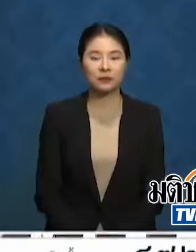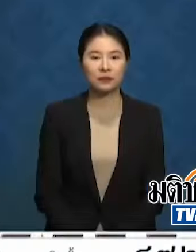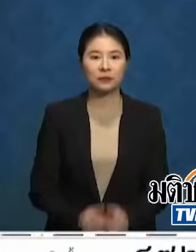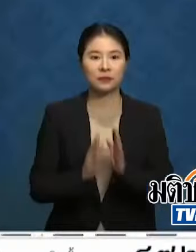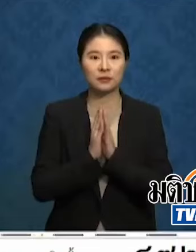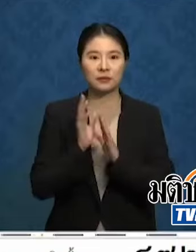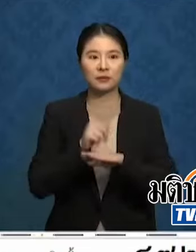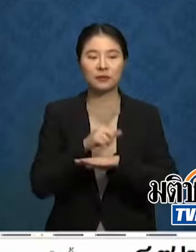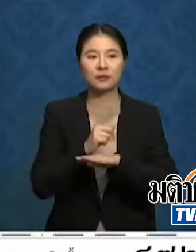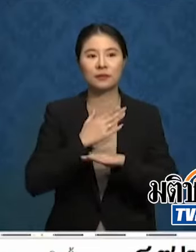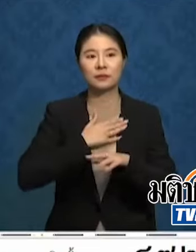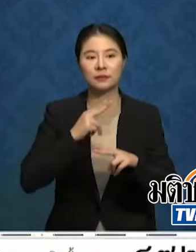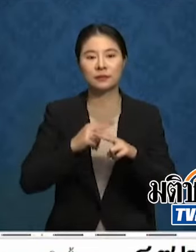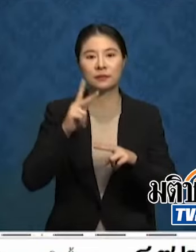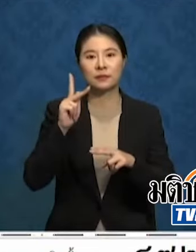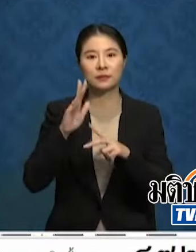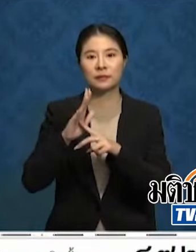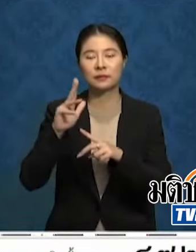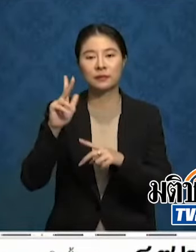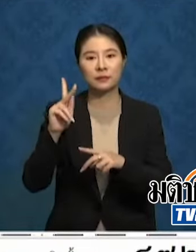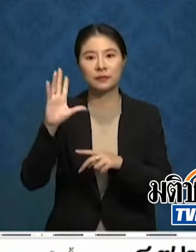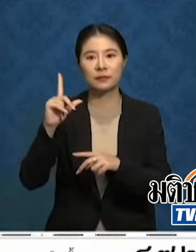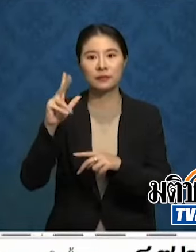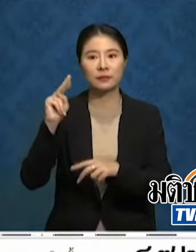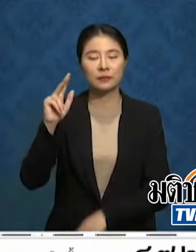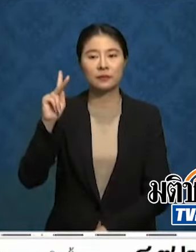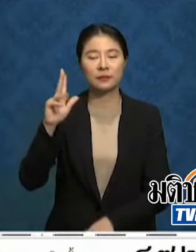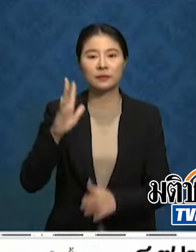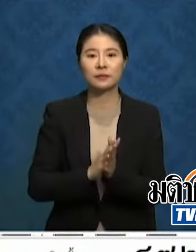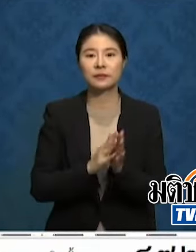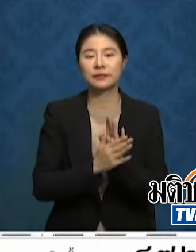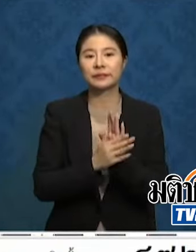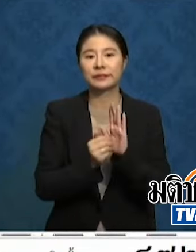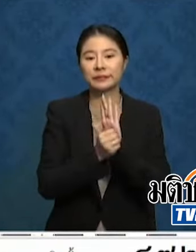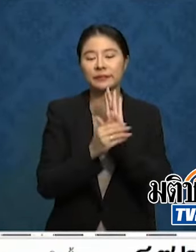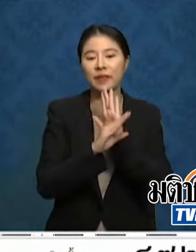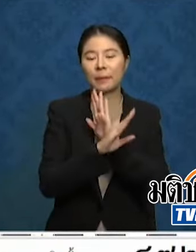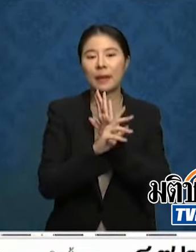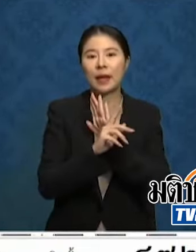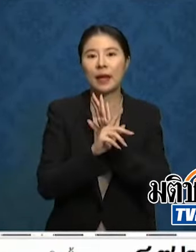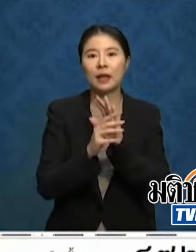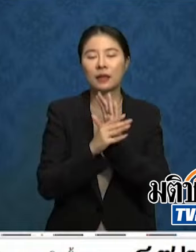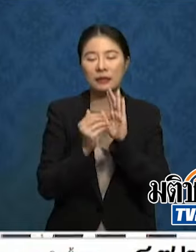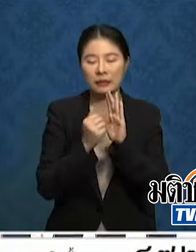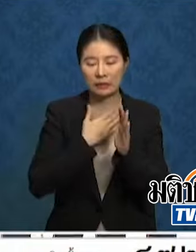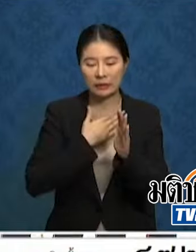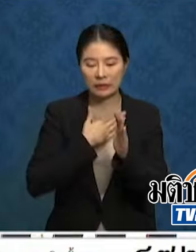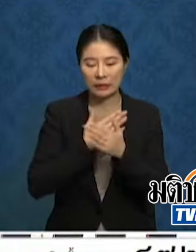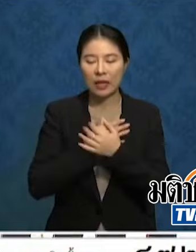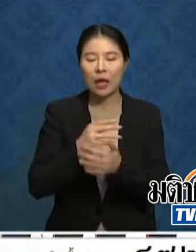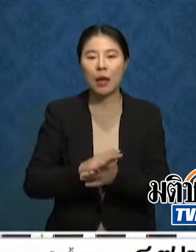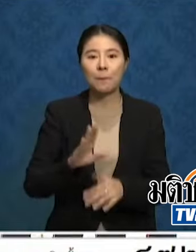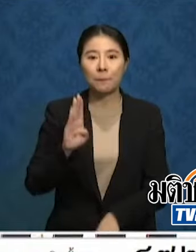ท่านประธานคะดิฉันรักชนกศรีนอกผู้แทนชาวบางบอนจอมทองหนองแขมพรรคประชาชนเขตบางบอนของดิฉันค่ะมีตลาดที่เ